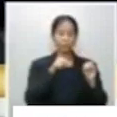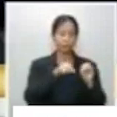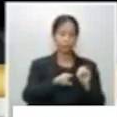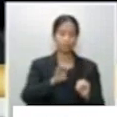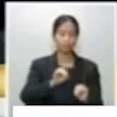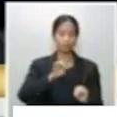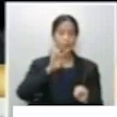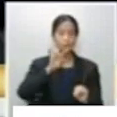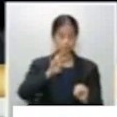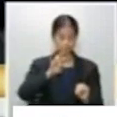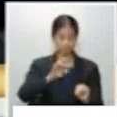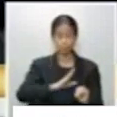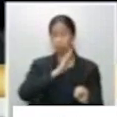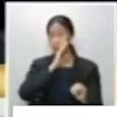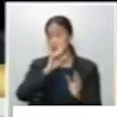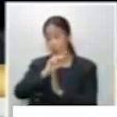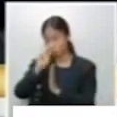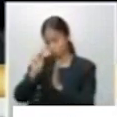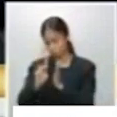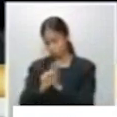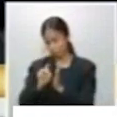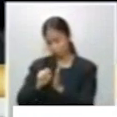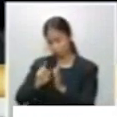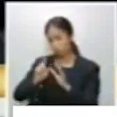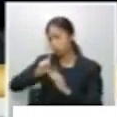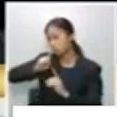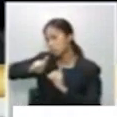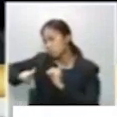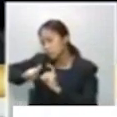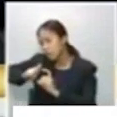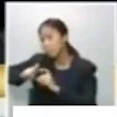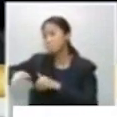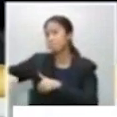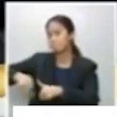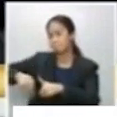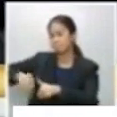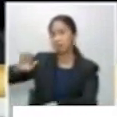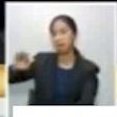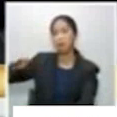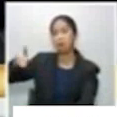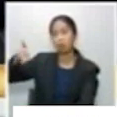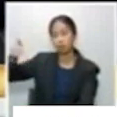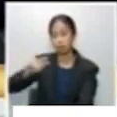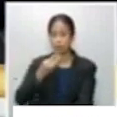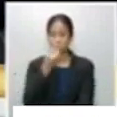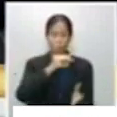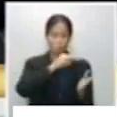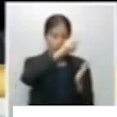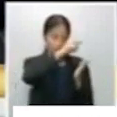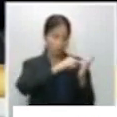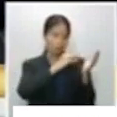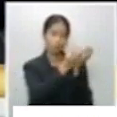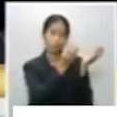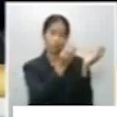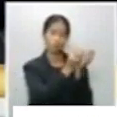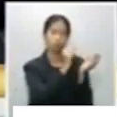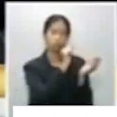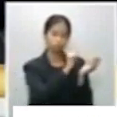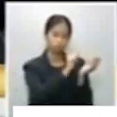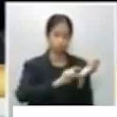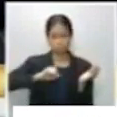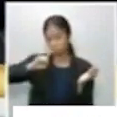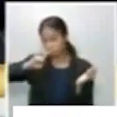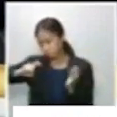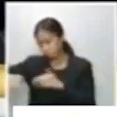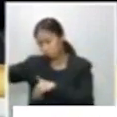ฎหมายต้องสอบถามชาวบ้านท่านไปดูเลยรัฐธรรมนูญมาตรา77ของรัฐธรรมนูญปี60ให้สอบถามช